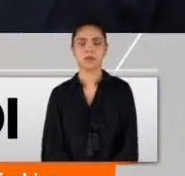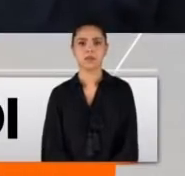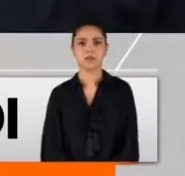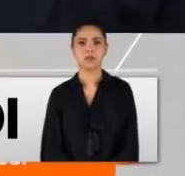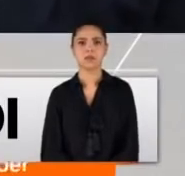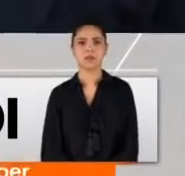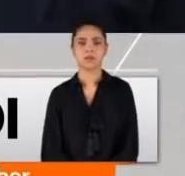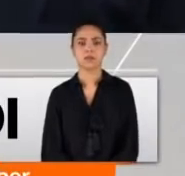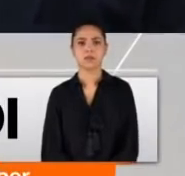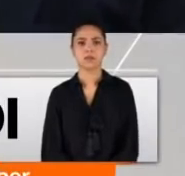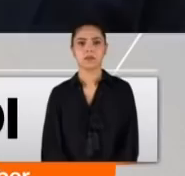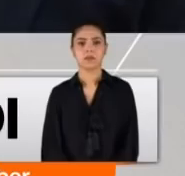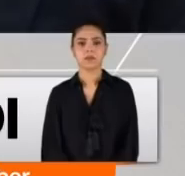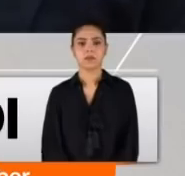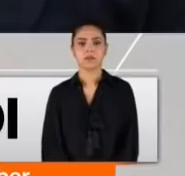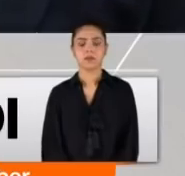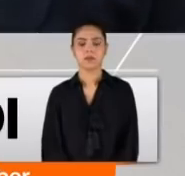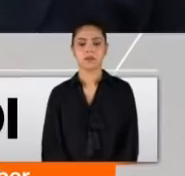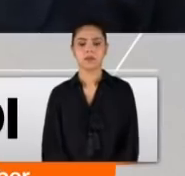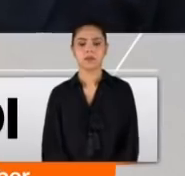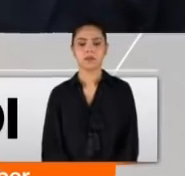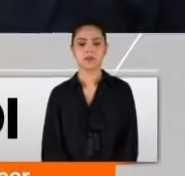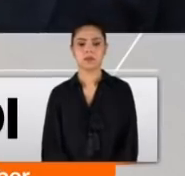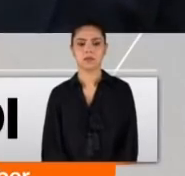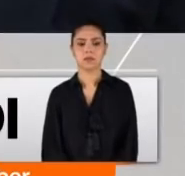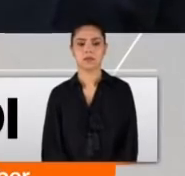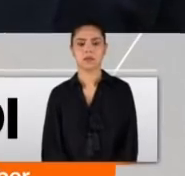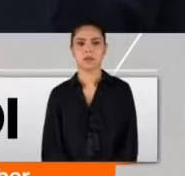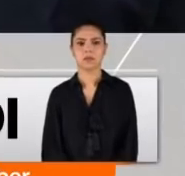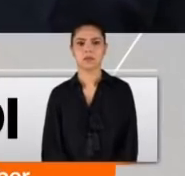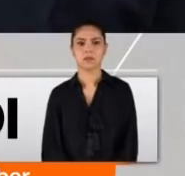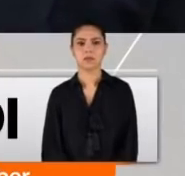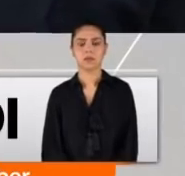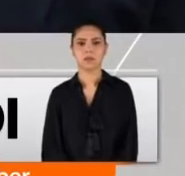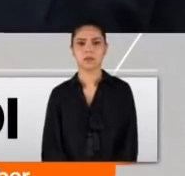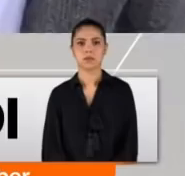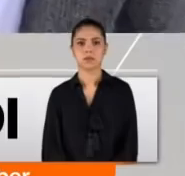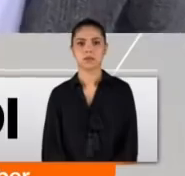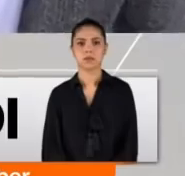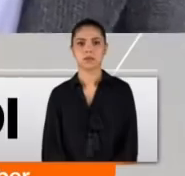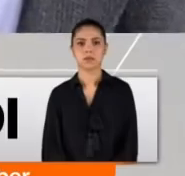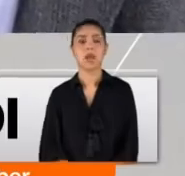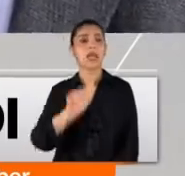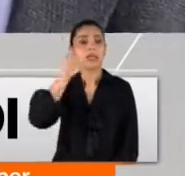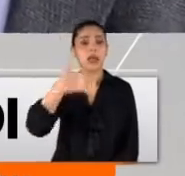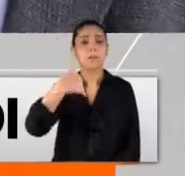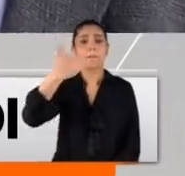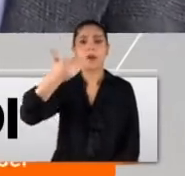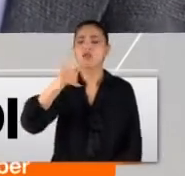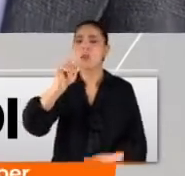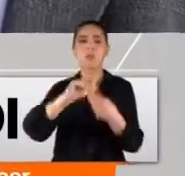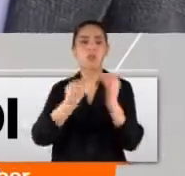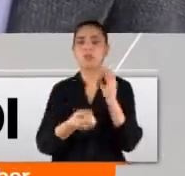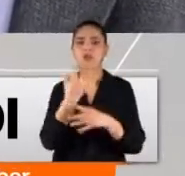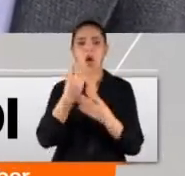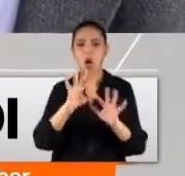da biliyoruz. Tabii bunun ne kadar, nasıl etki edeceğini şu an bilmiyoruz ülkemizdeki varyantların. Yarın bir başka rakamla